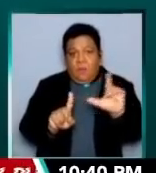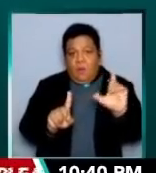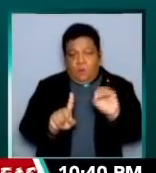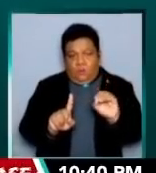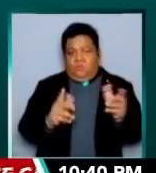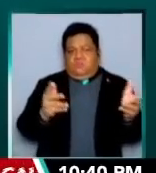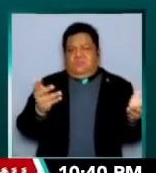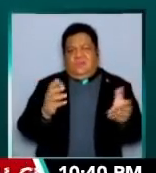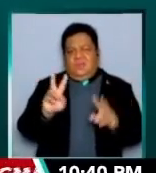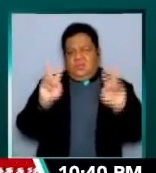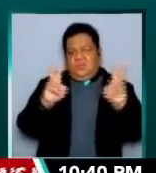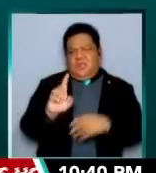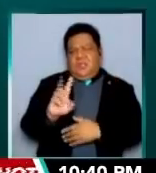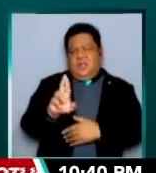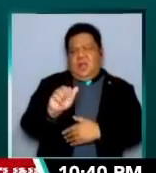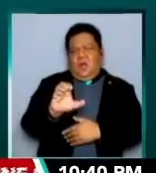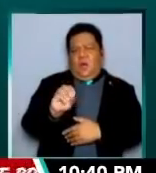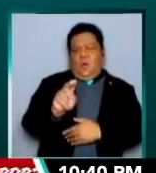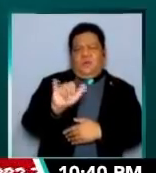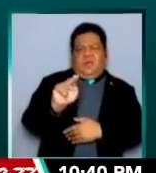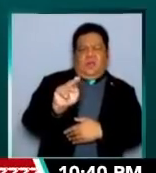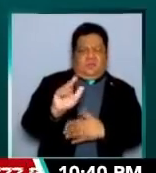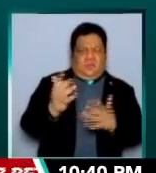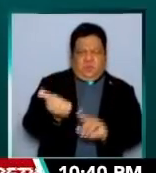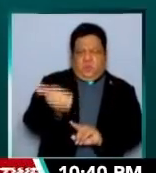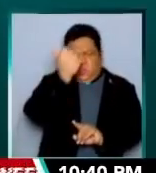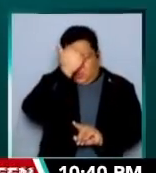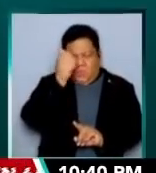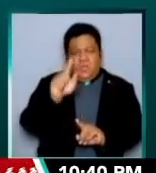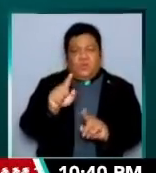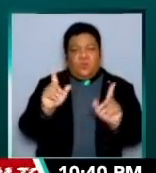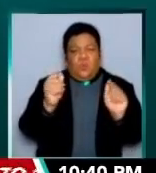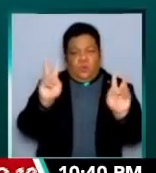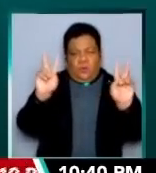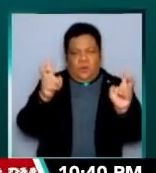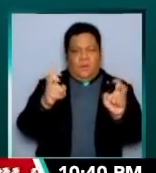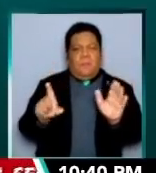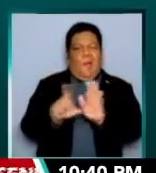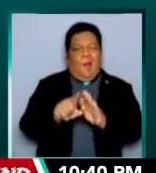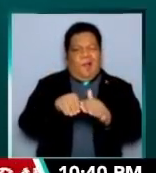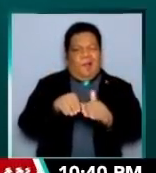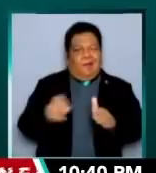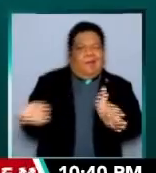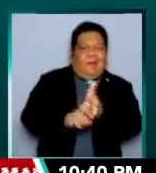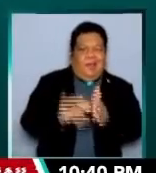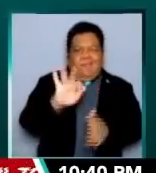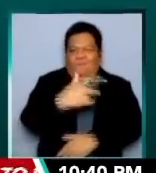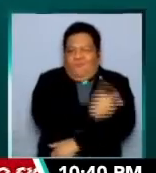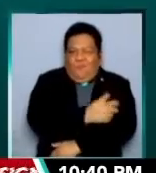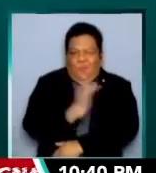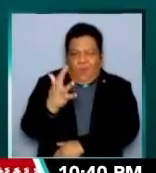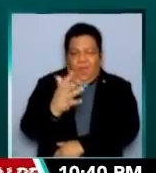draconian and stupid ang no vax no ride policy ng Department of Transportation. Dapat daw, nakakasakay pa rin ng